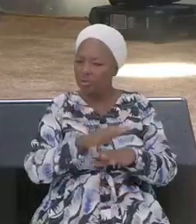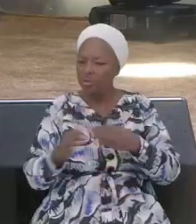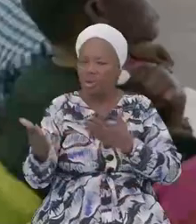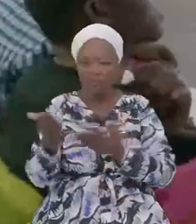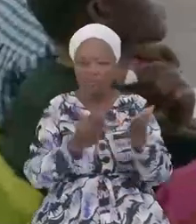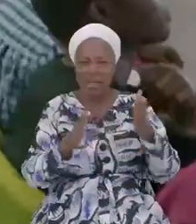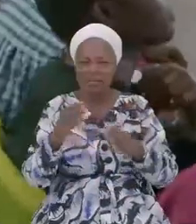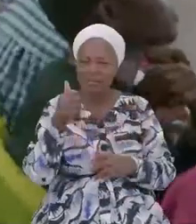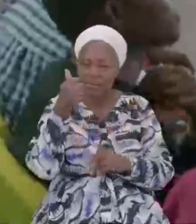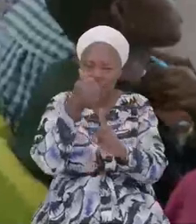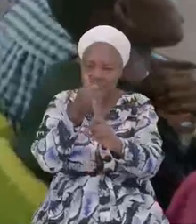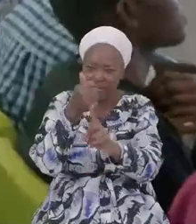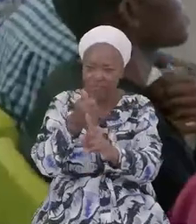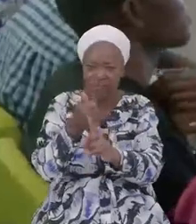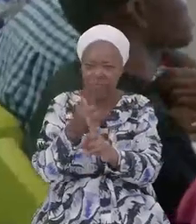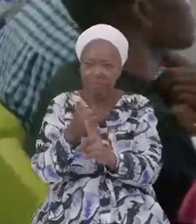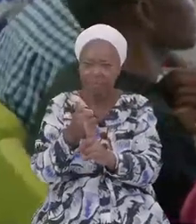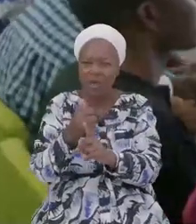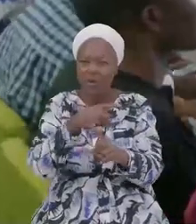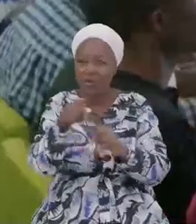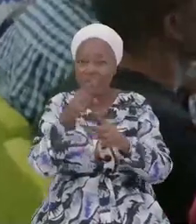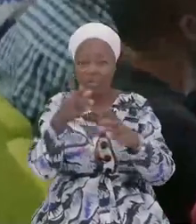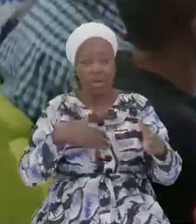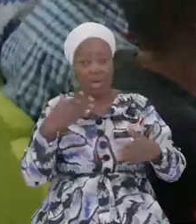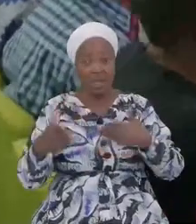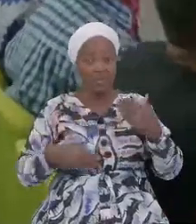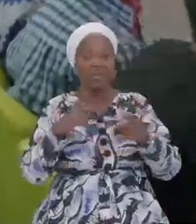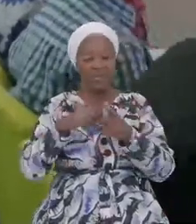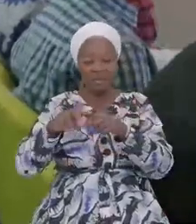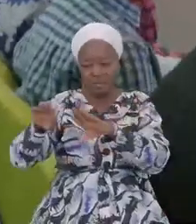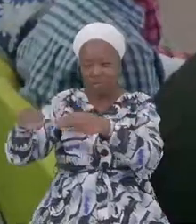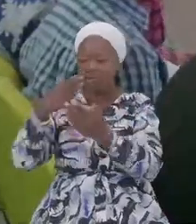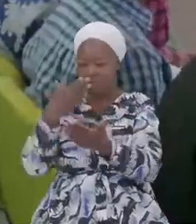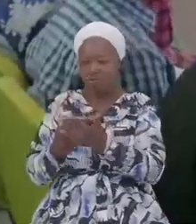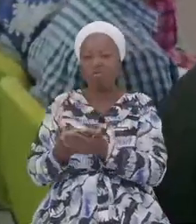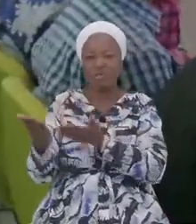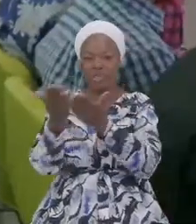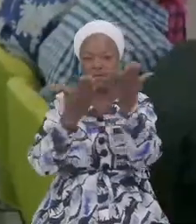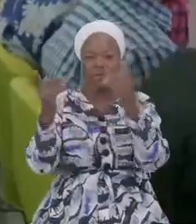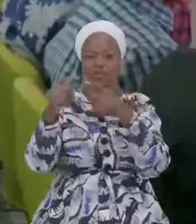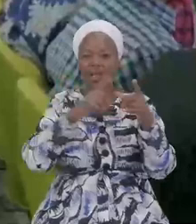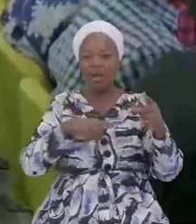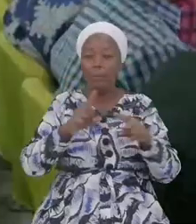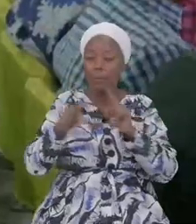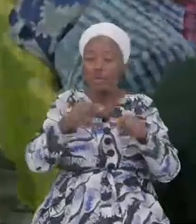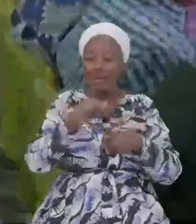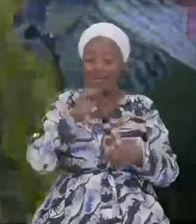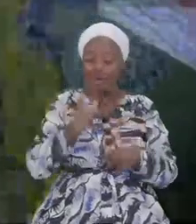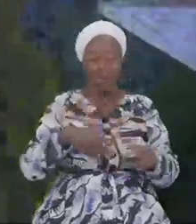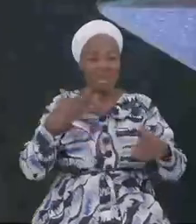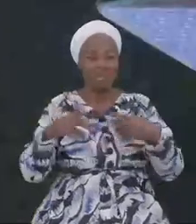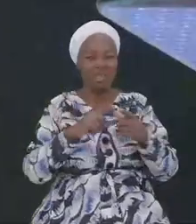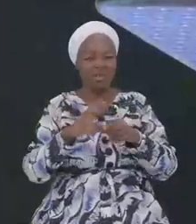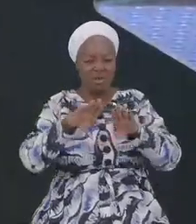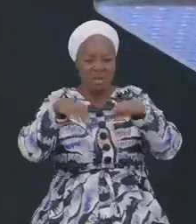vous-même. Lorsque vous êtes content, vous donnez un bon service. Si vous n'êtes pas content, alors vous donnez un